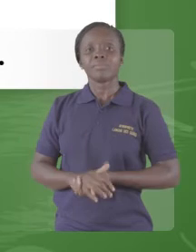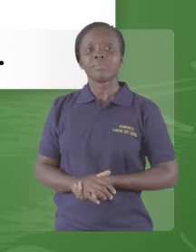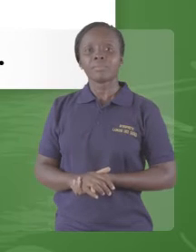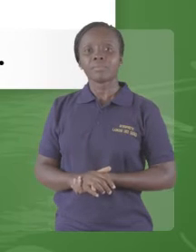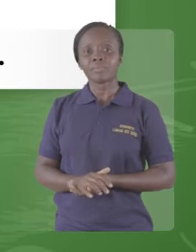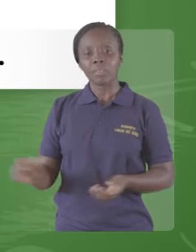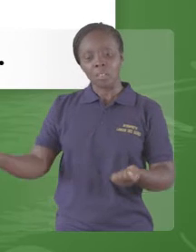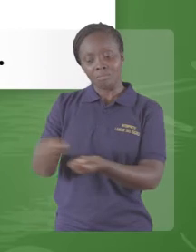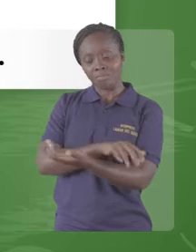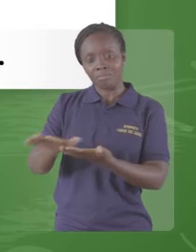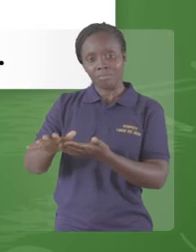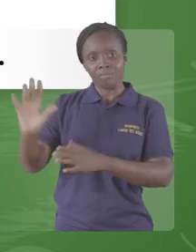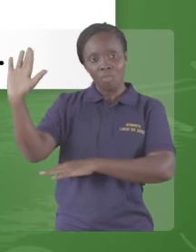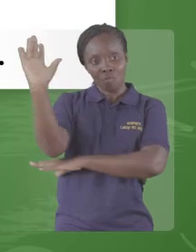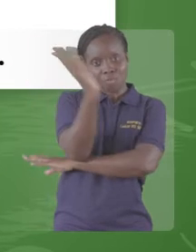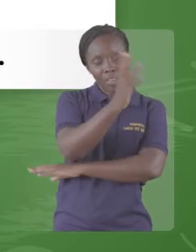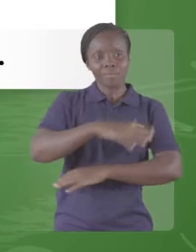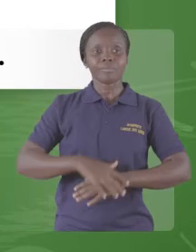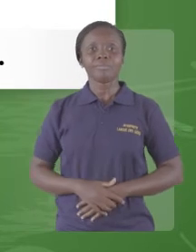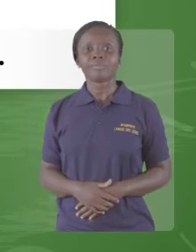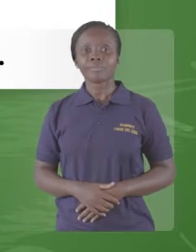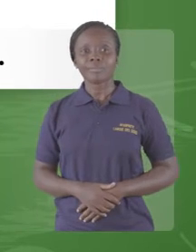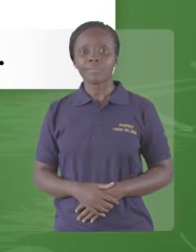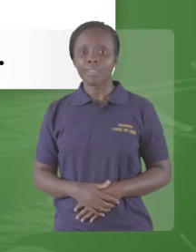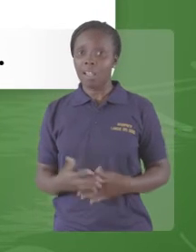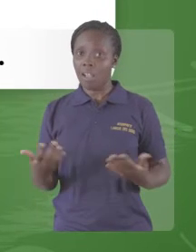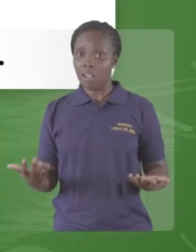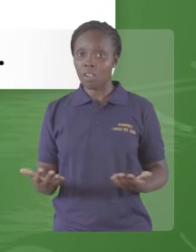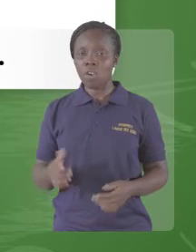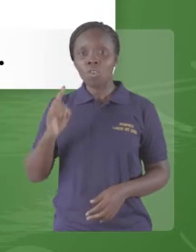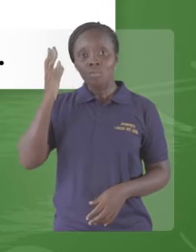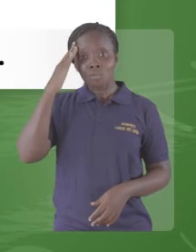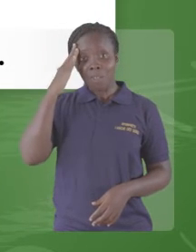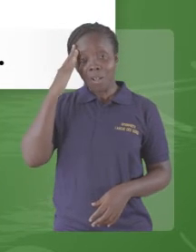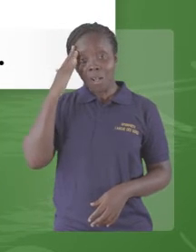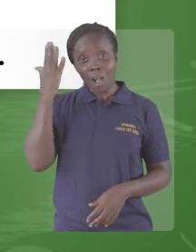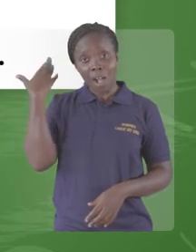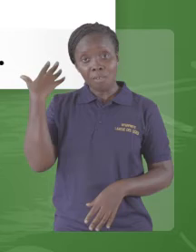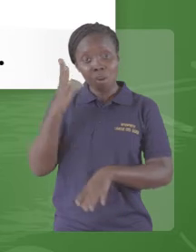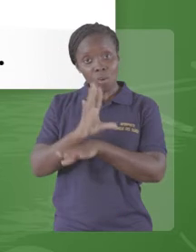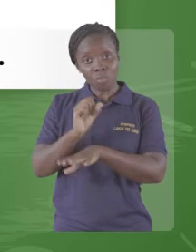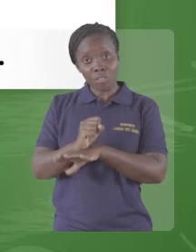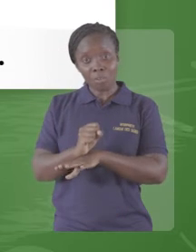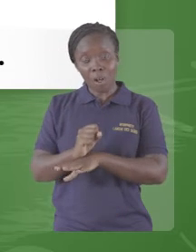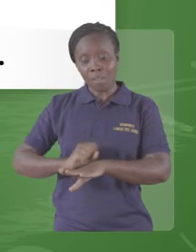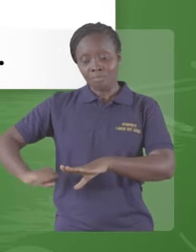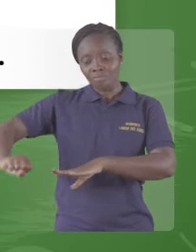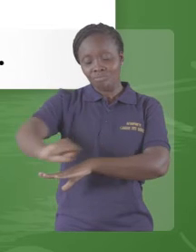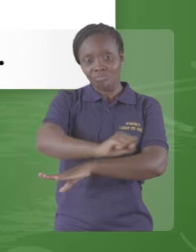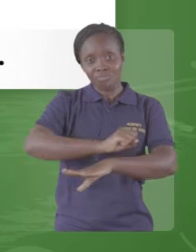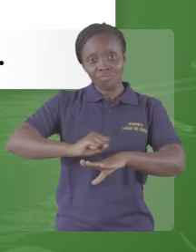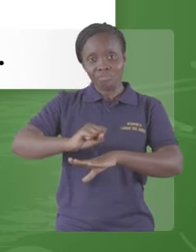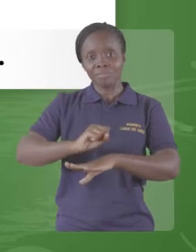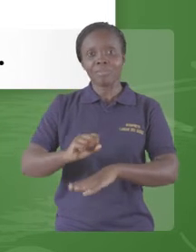la destruction de la forêt. En effet, d'une superficie de 16,5